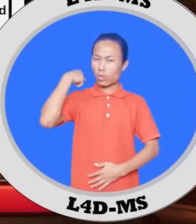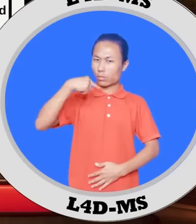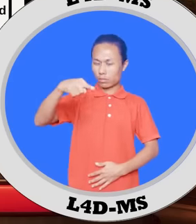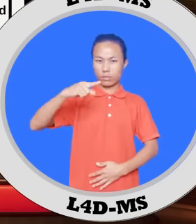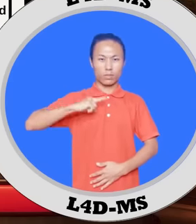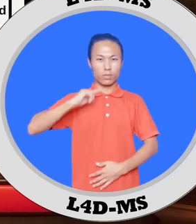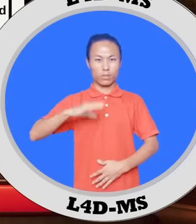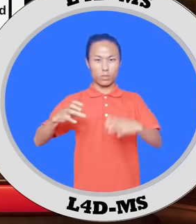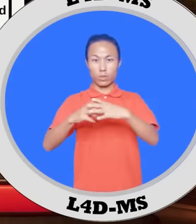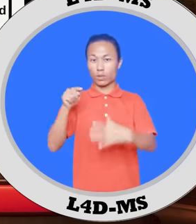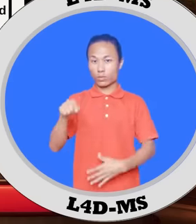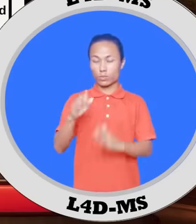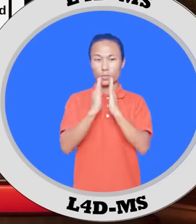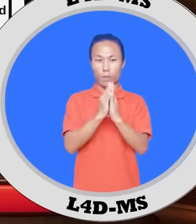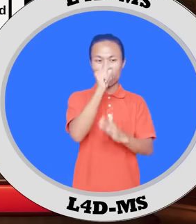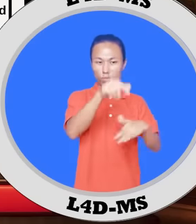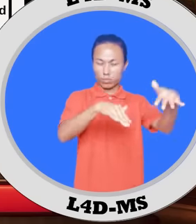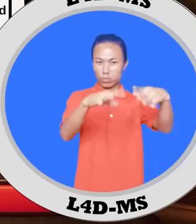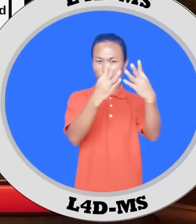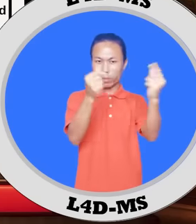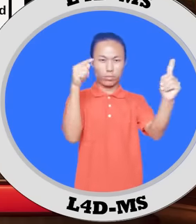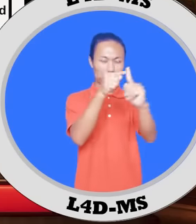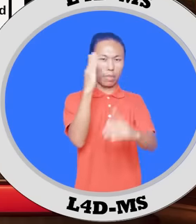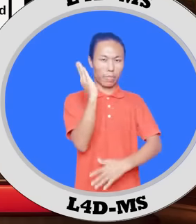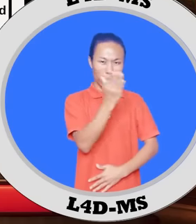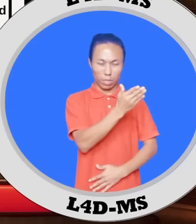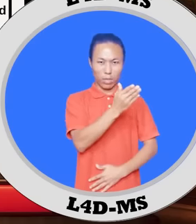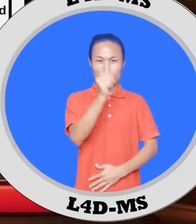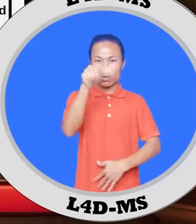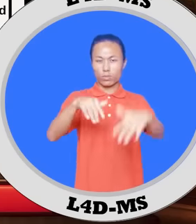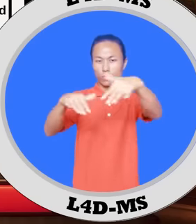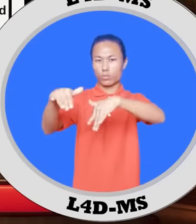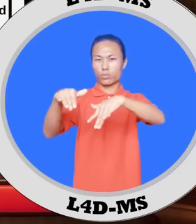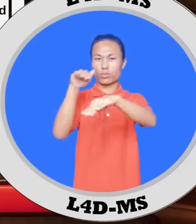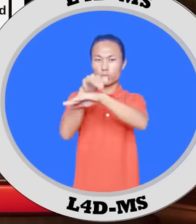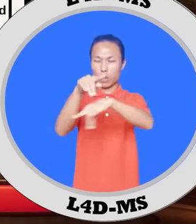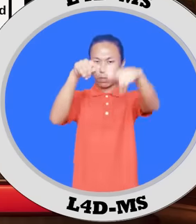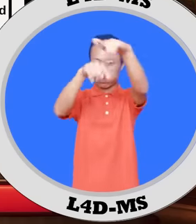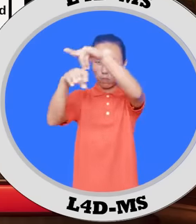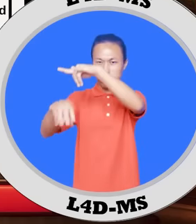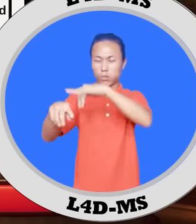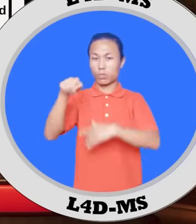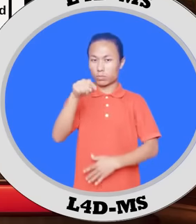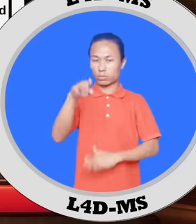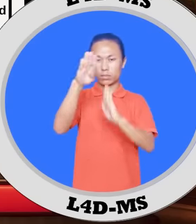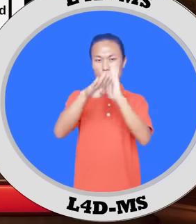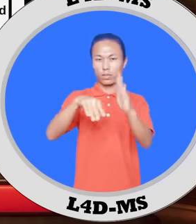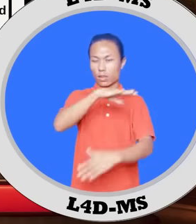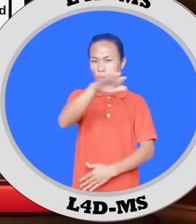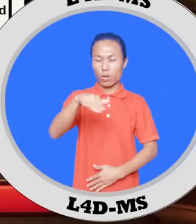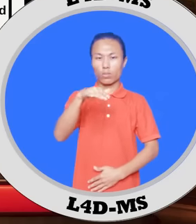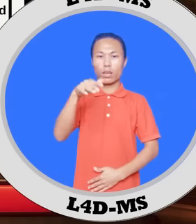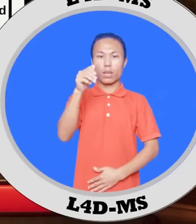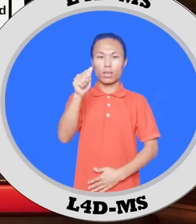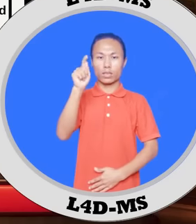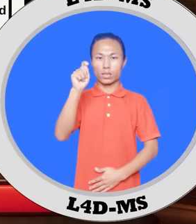နဲ့လူသားမျိုးနွယ်ပေါ်ကျူးလွန်တဲ့ရာဆွေးမှုတွေကိုအပြစ်ပေးအရေးယူခံရခြင်းလုံးဝမရှိဘဲကျူးလွန်နေတဲ့နှစ်ပေါင်းများစွာအတွင်းမှာသူတို့အနေ